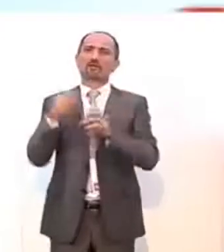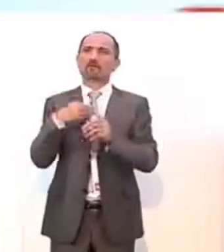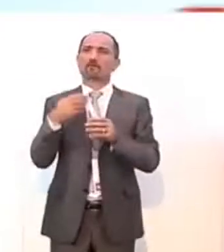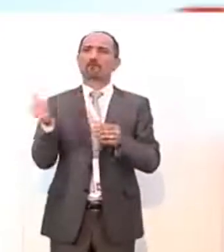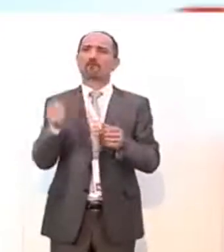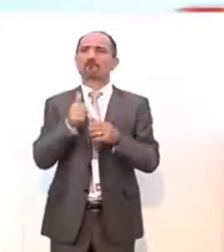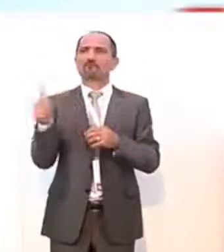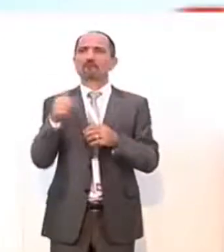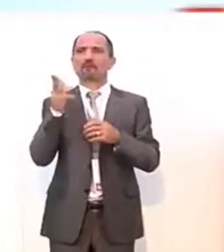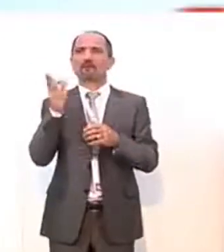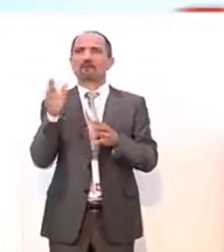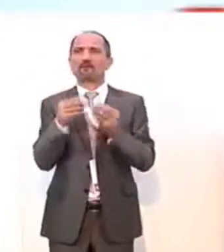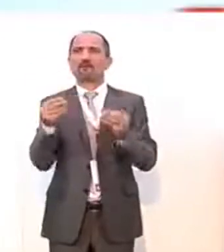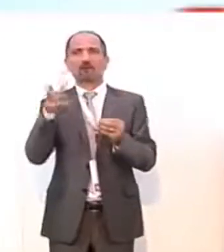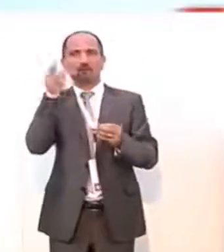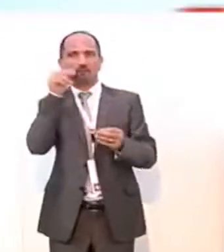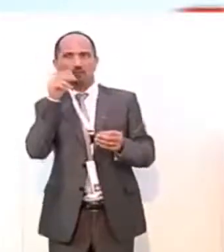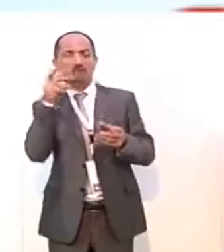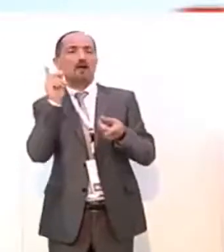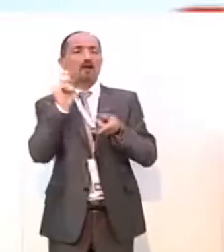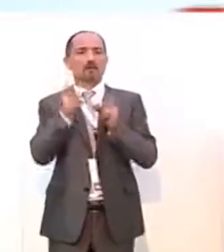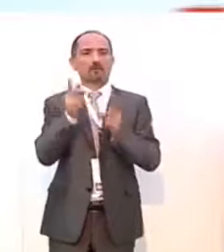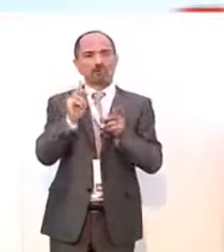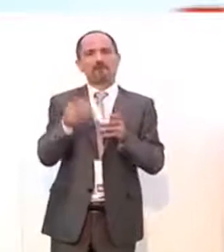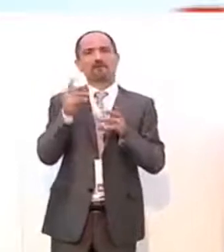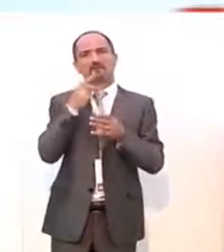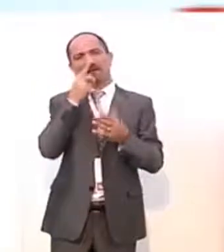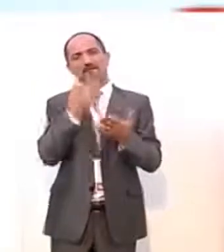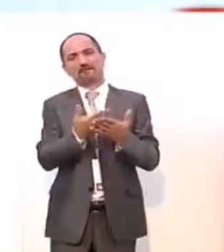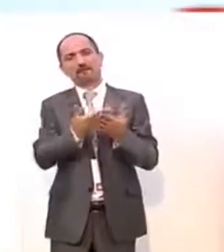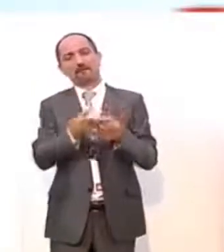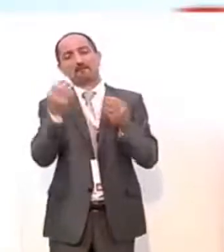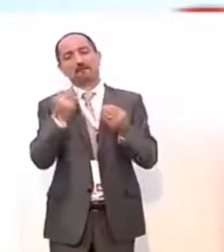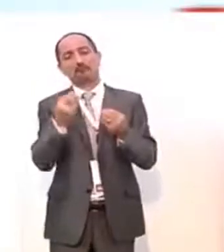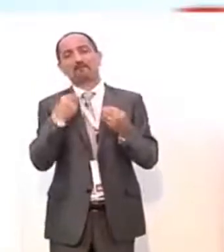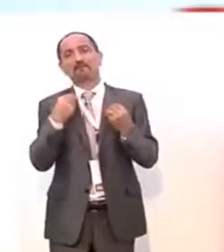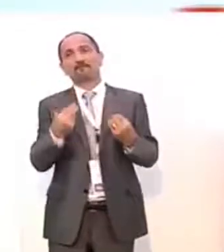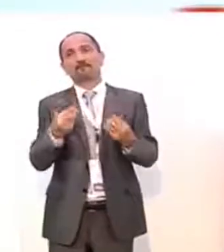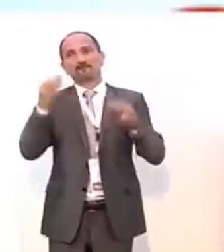solo per il fatto che ci siano le donne che alcune politiche vengano adottate, ma se non ci